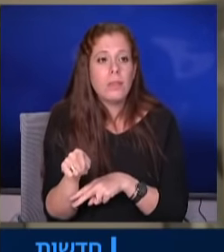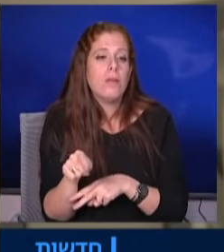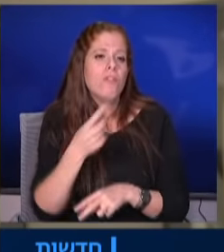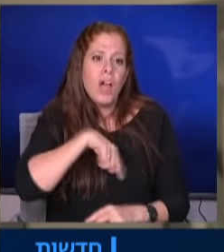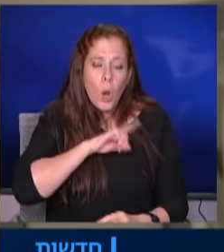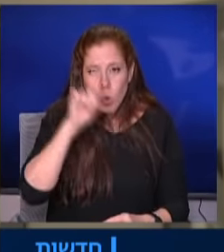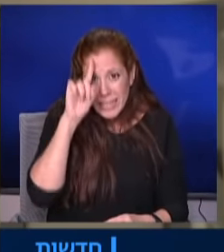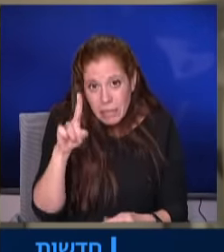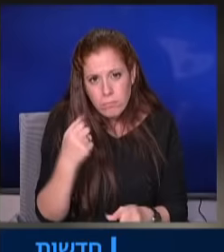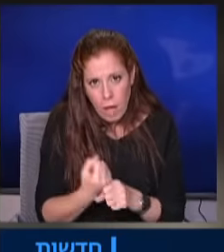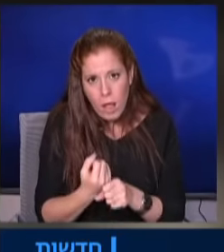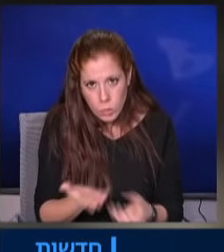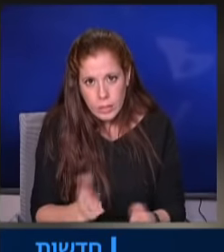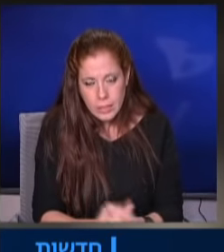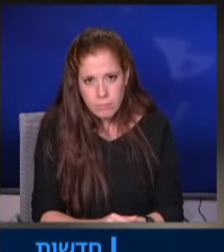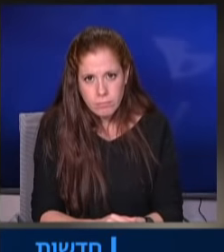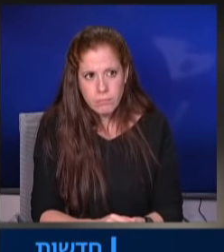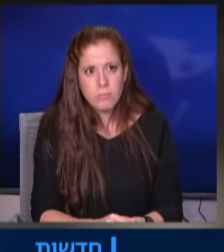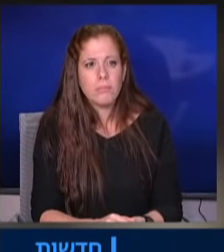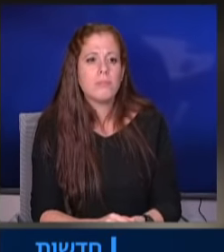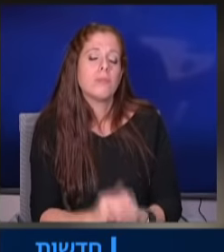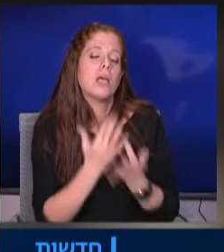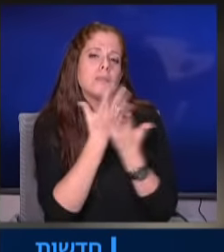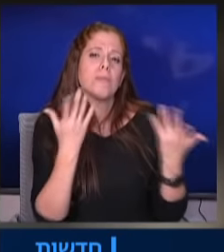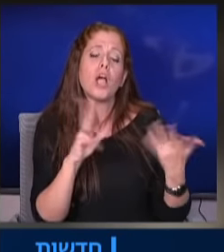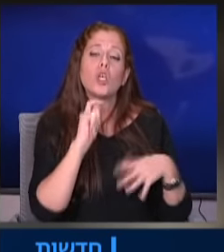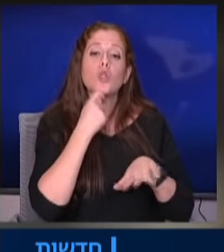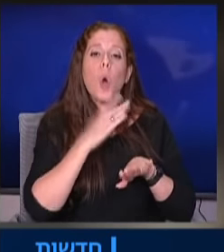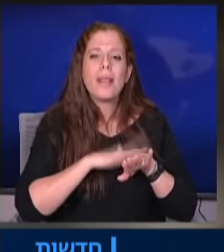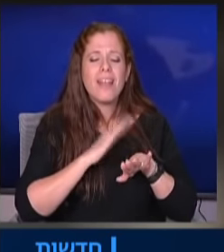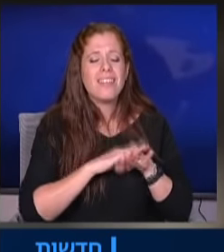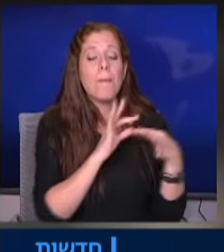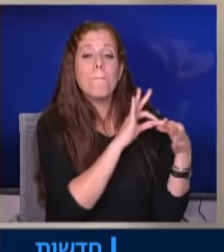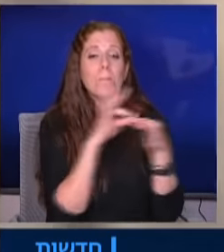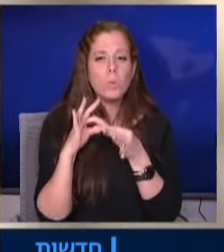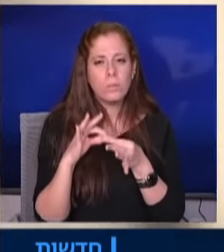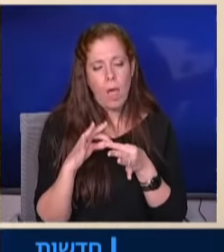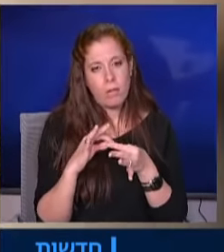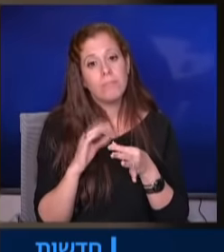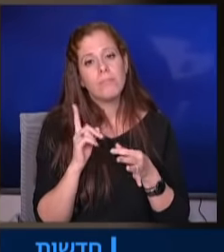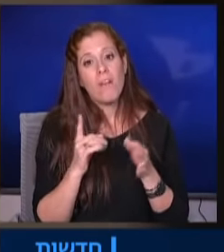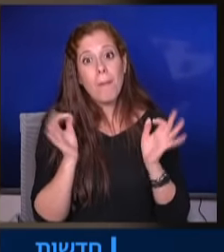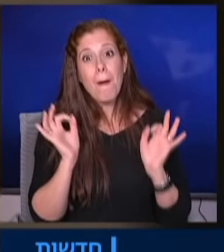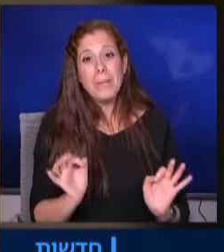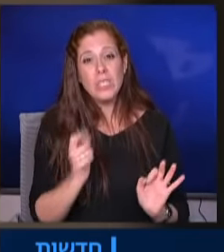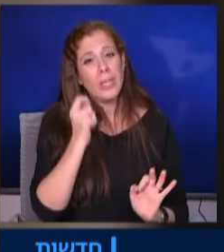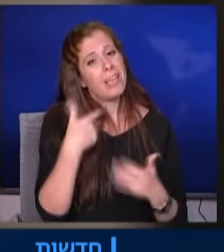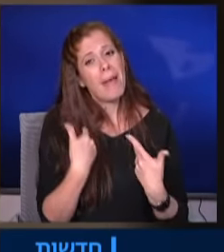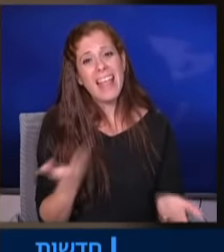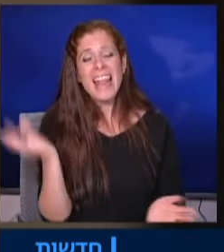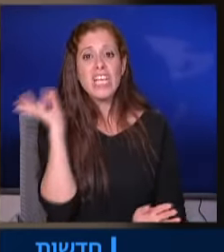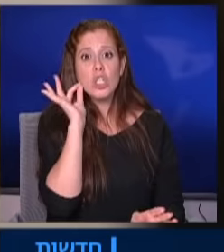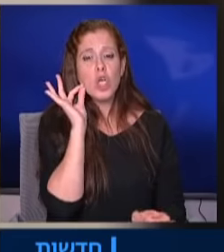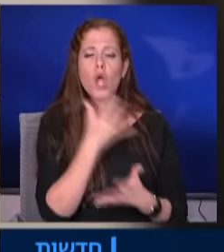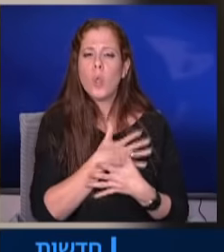ואנחנו יודעים איך לעשות את זה. אז מתברר שיש קוד אתי מנוסח היטב, אבל במציאות כמעט ואין אישה שלא חוותה